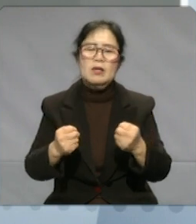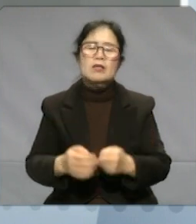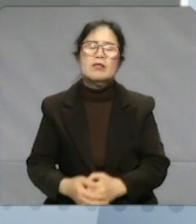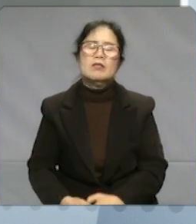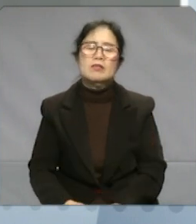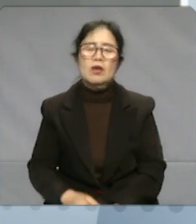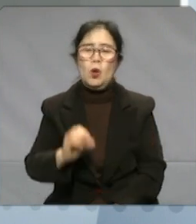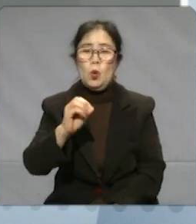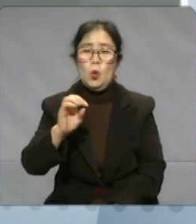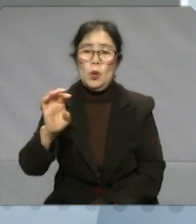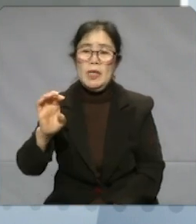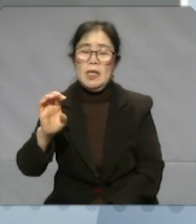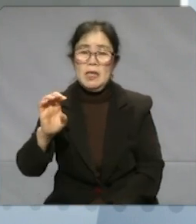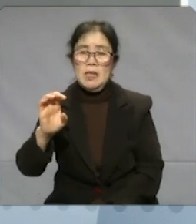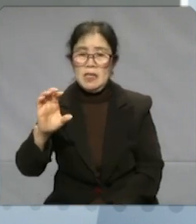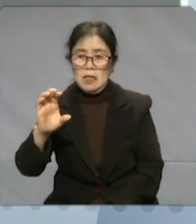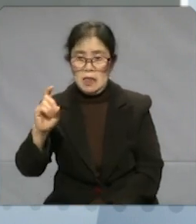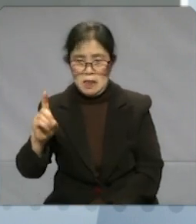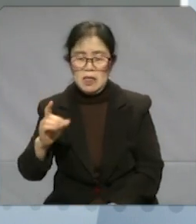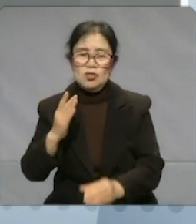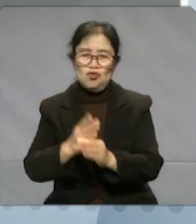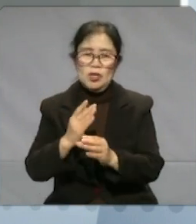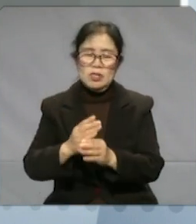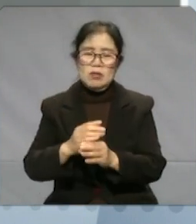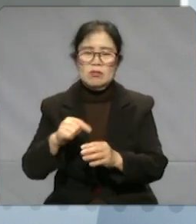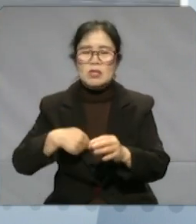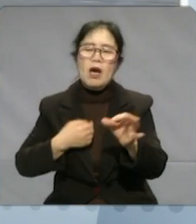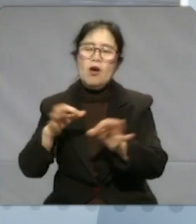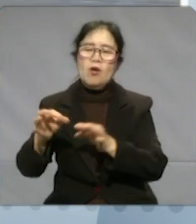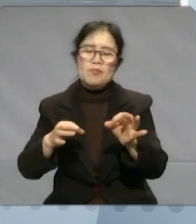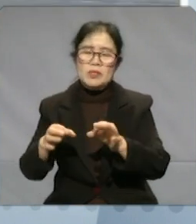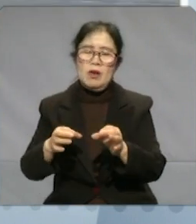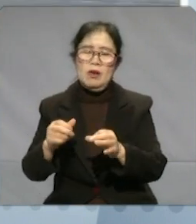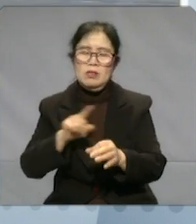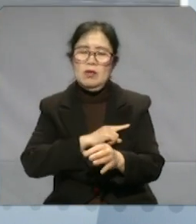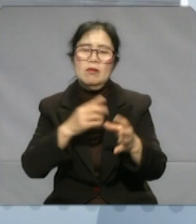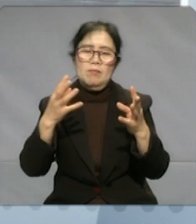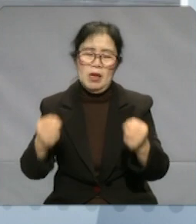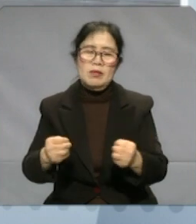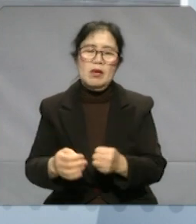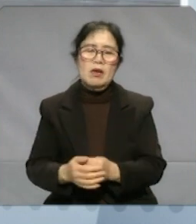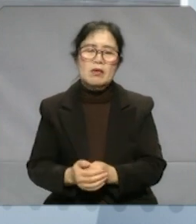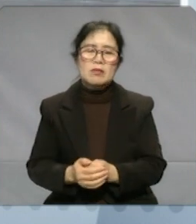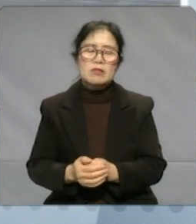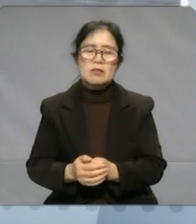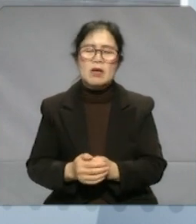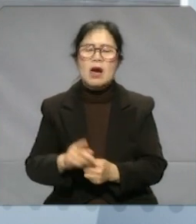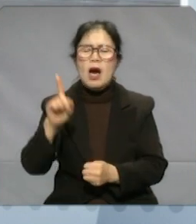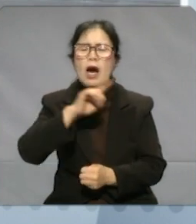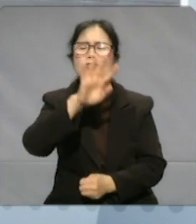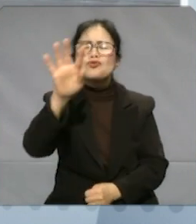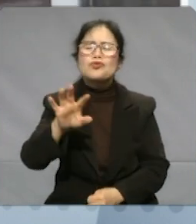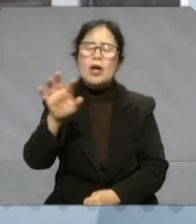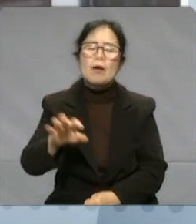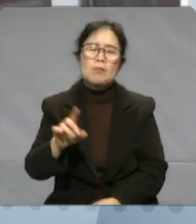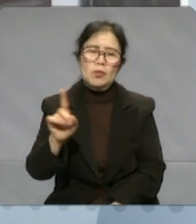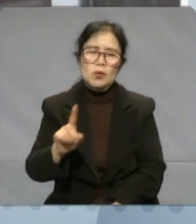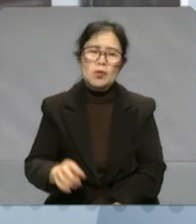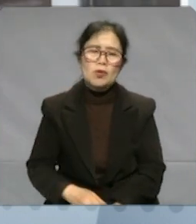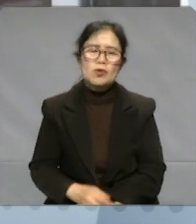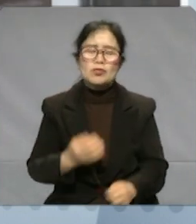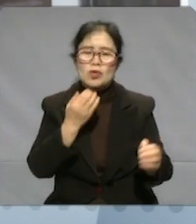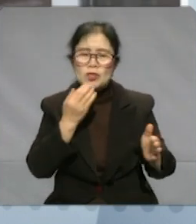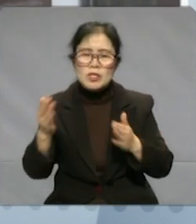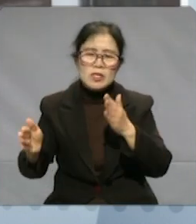높은 편입니다. 20% 이상을 상회하고 있는데요. 이런 이게 악순환인 것이